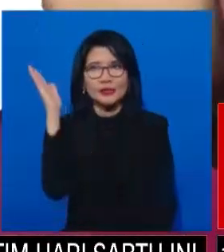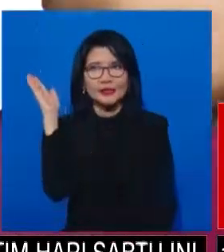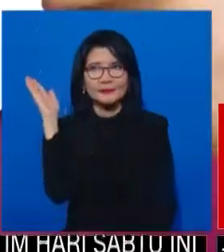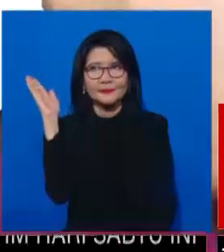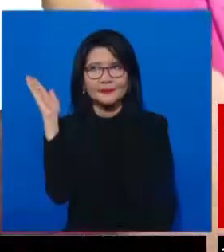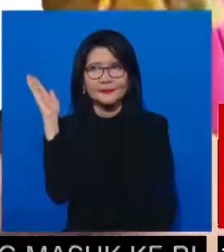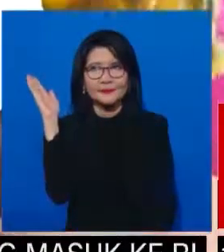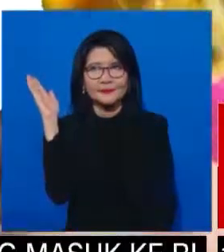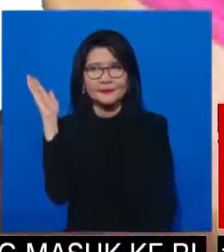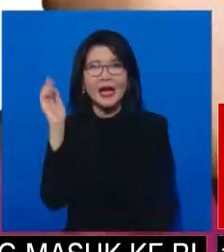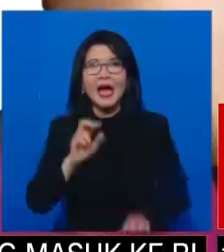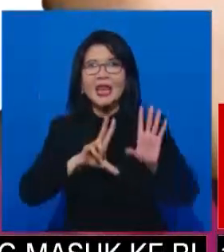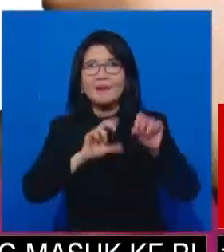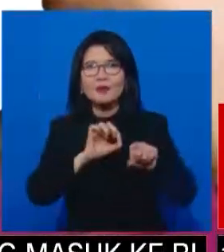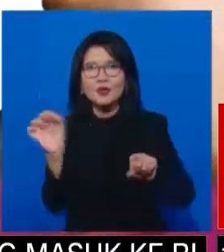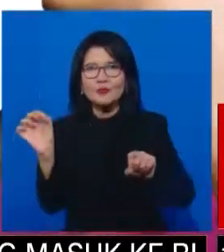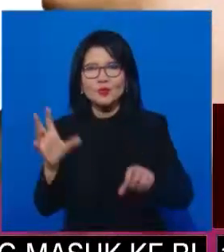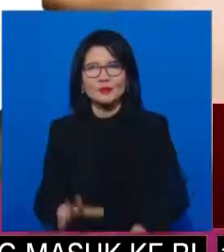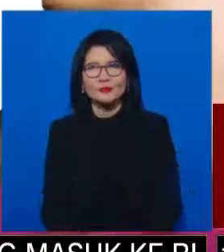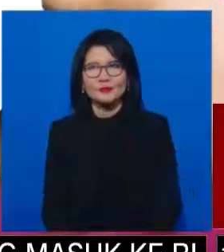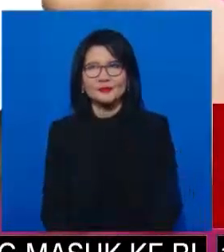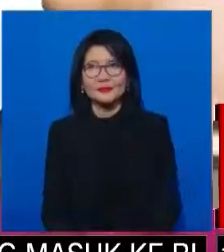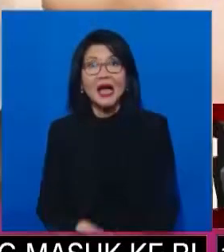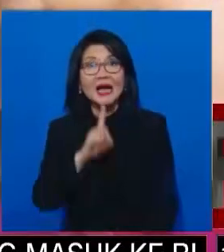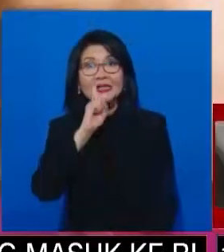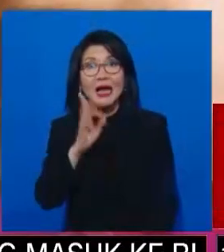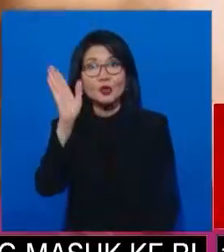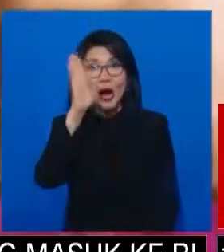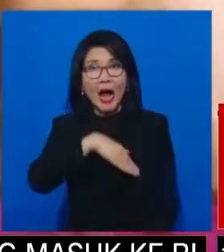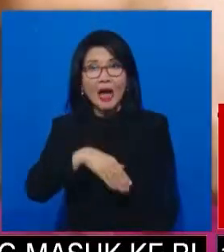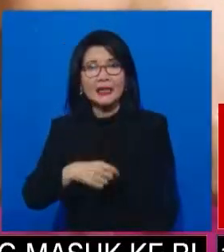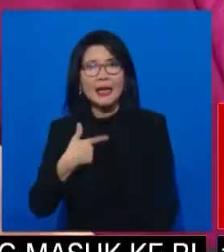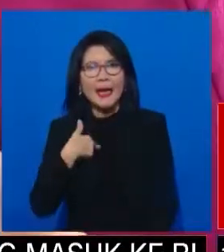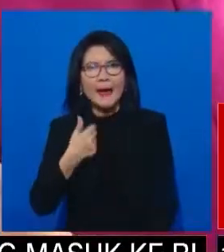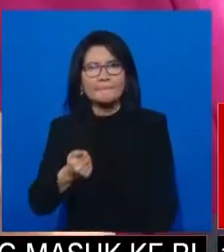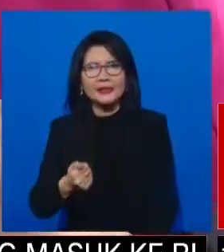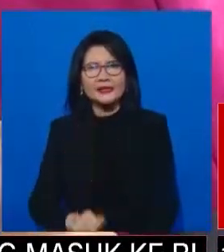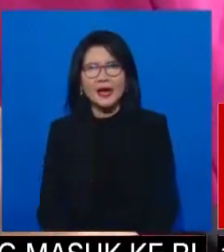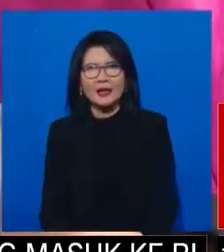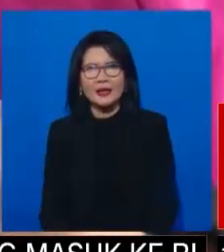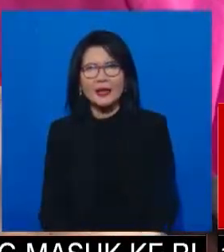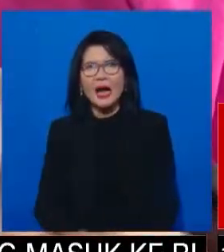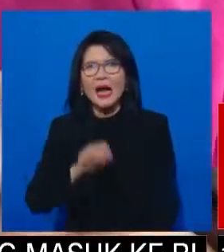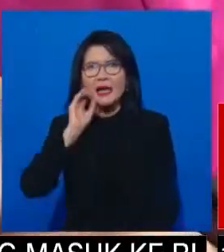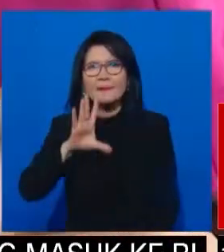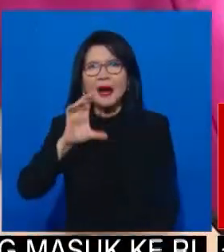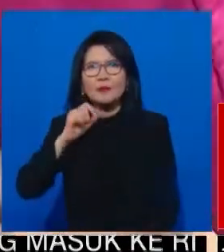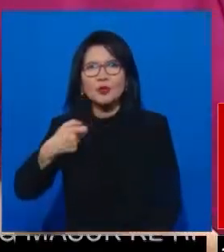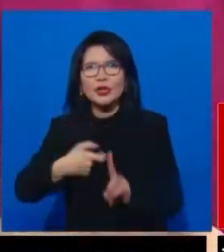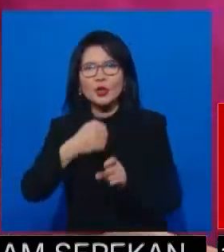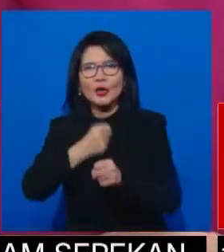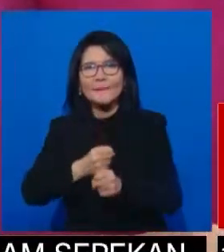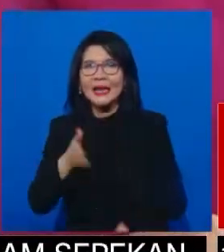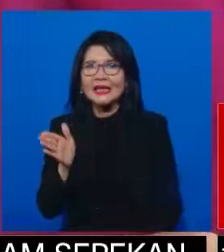ini dihargai Rp80.000. Dalam sehari, warung Bu Hartati bisa menghabiskan hingga 50 kg